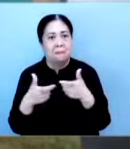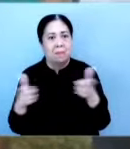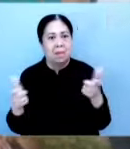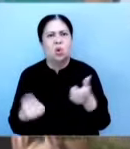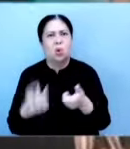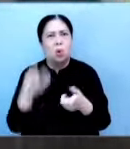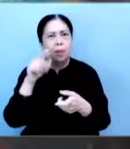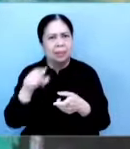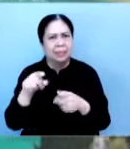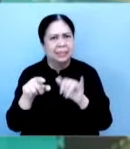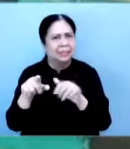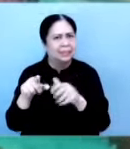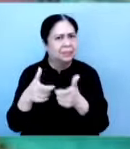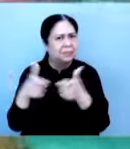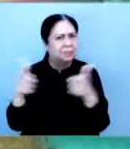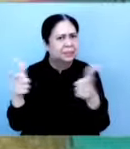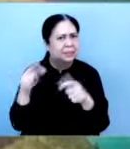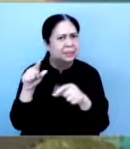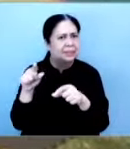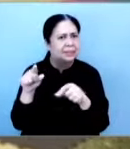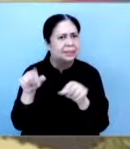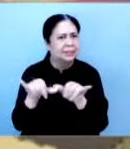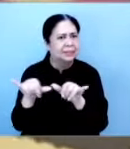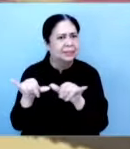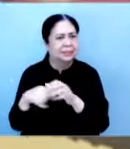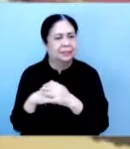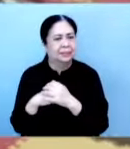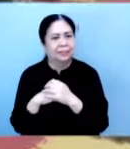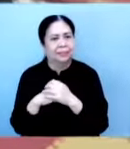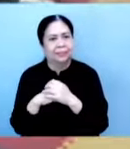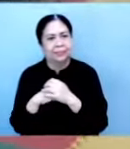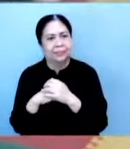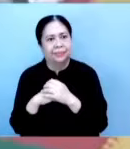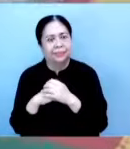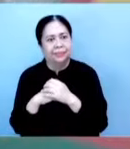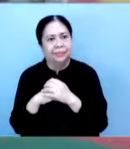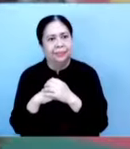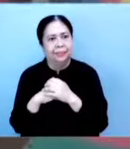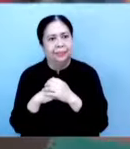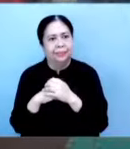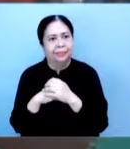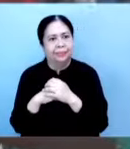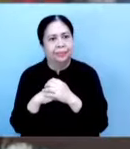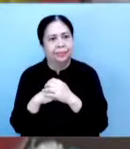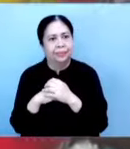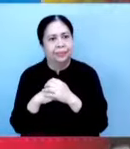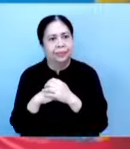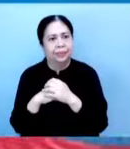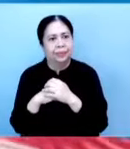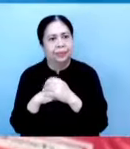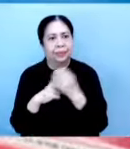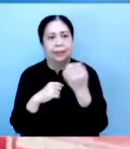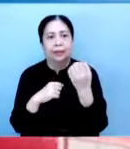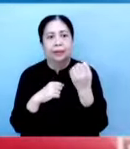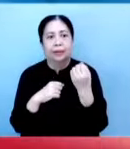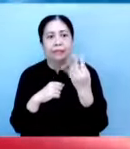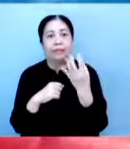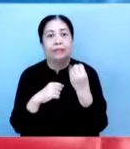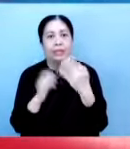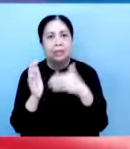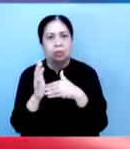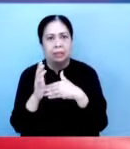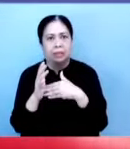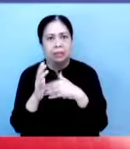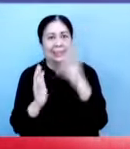po sa ganyan o po ah ito po ay 15,000 yung base price niya is 15,000 for 6